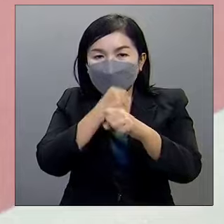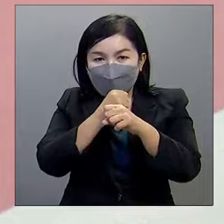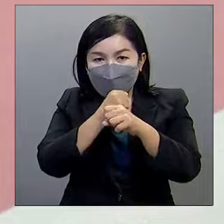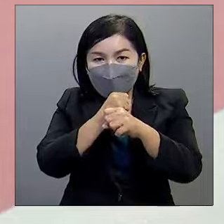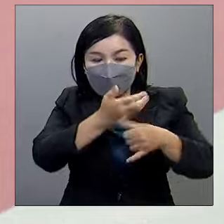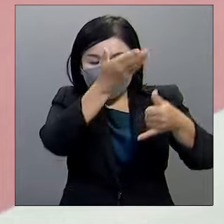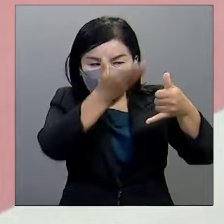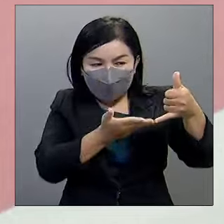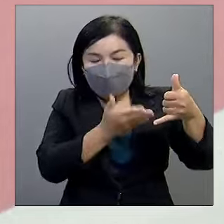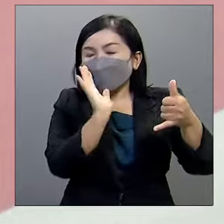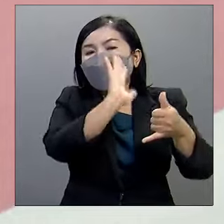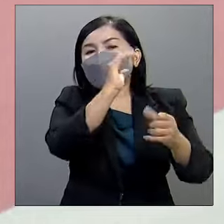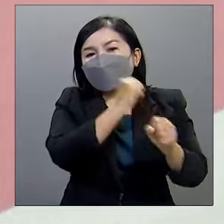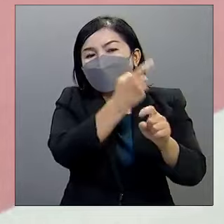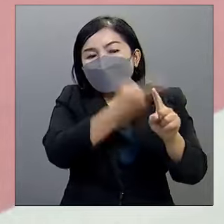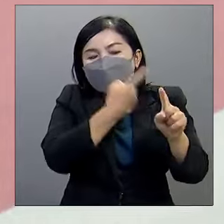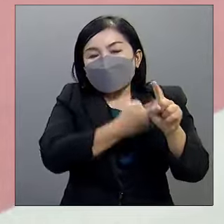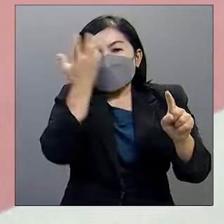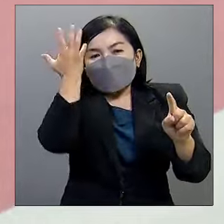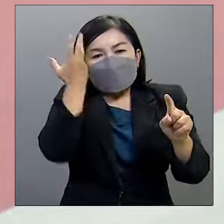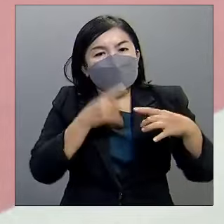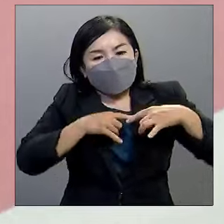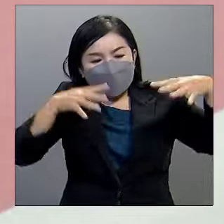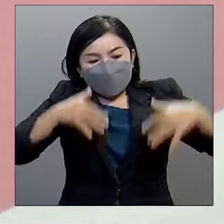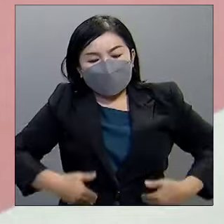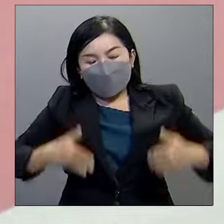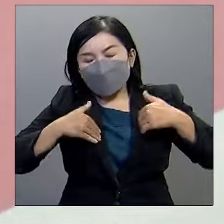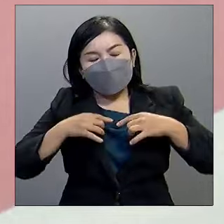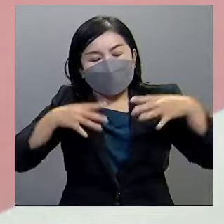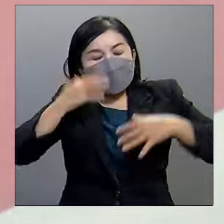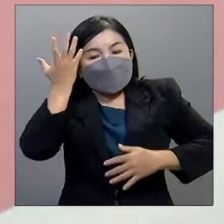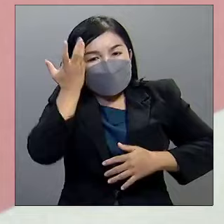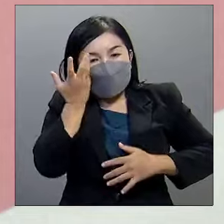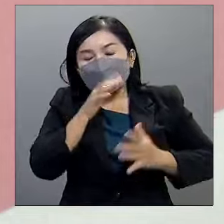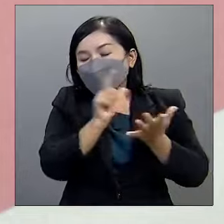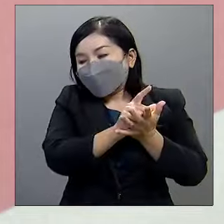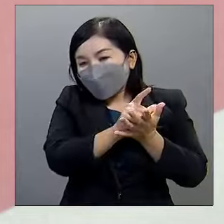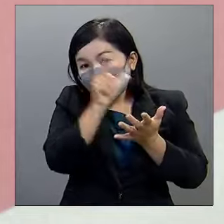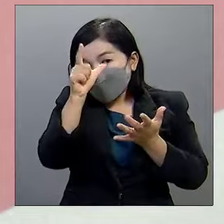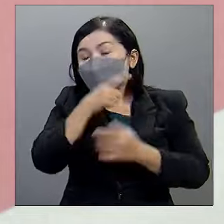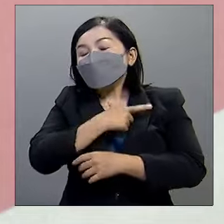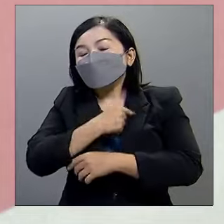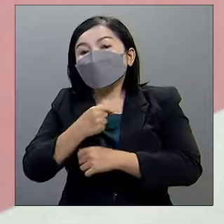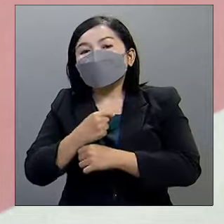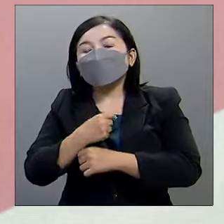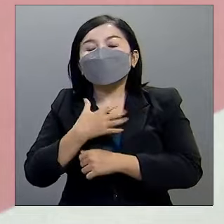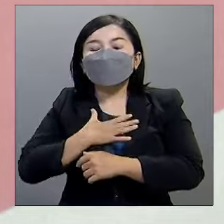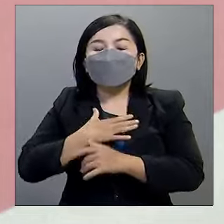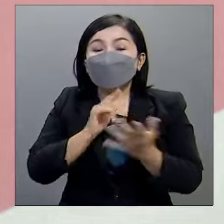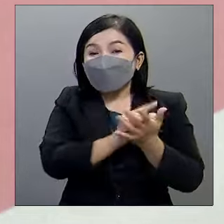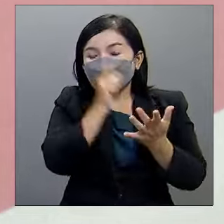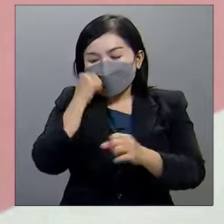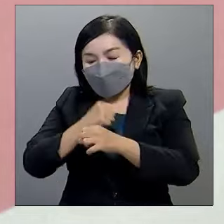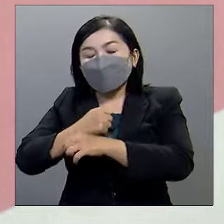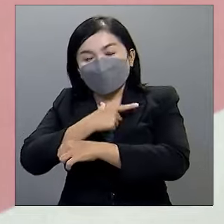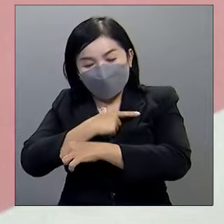งเนี่ยเขาลาออกจากงานประจำเพราะรู้สึกว่ามันไม่ตอบโจทย์ชีวิตและไม่ชอบความกดดันออกมาทำในสิ่งที่ตัวเองชอบกับงานคราฟต์ครับสามารถสร้างรายได้ได้